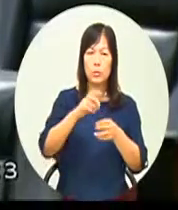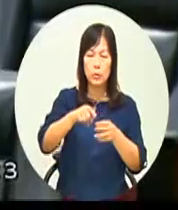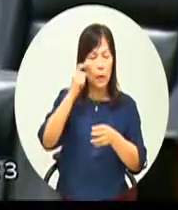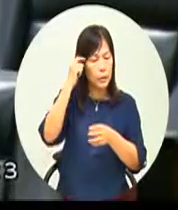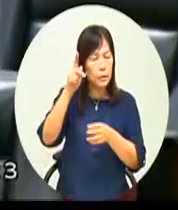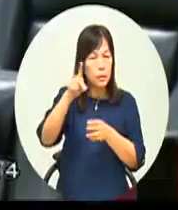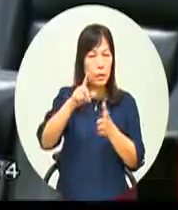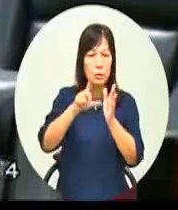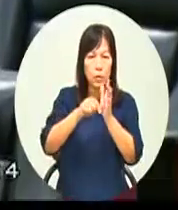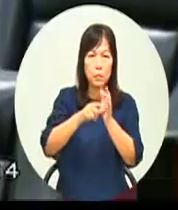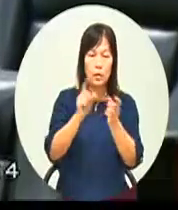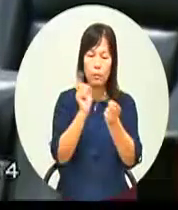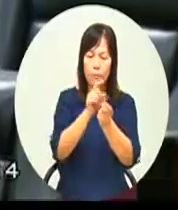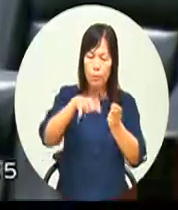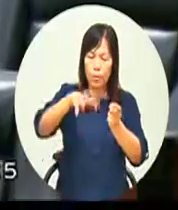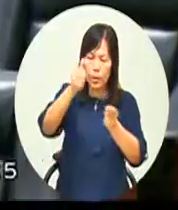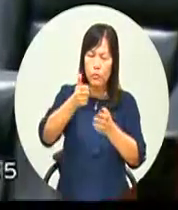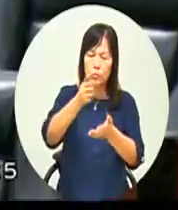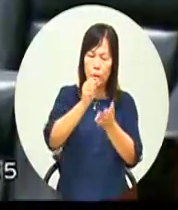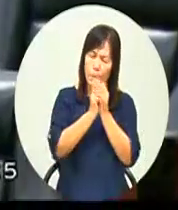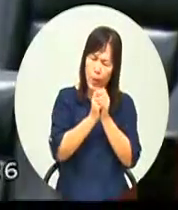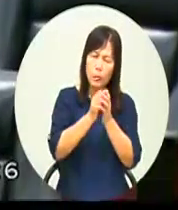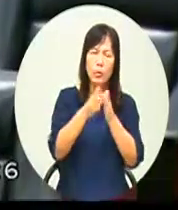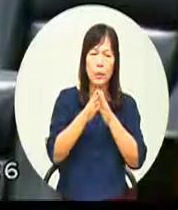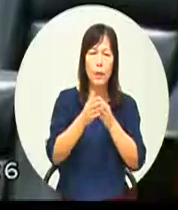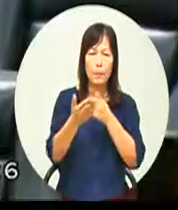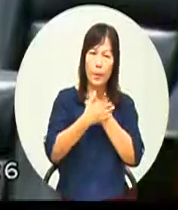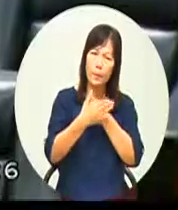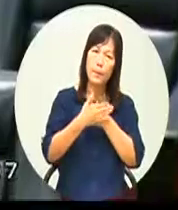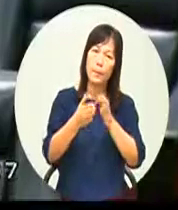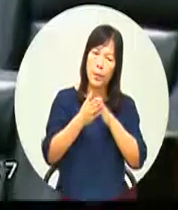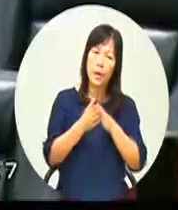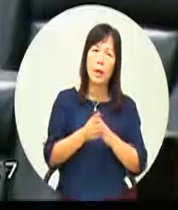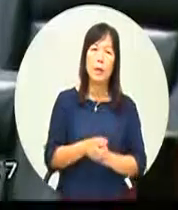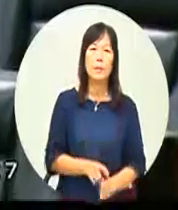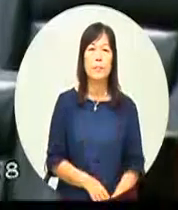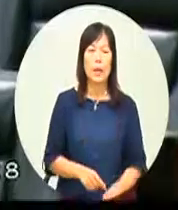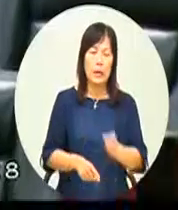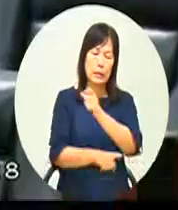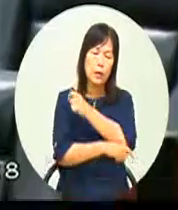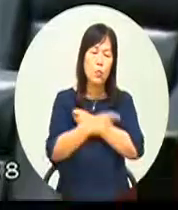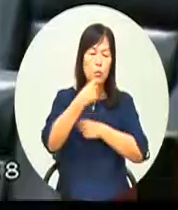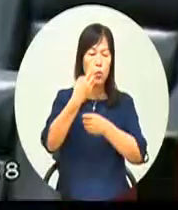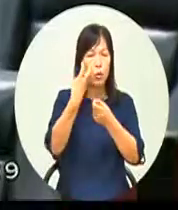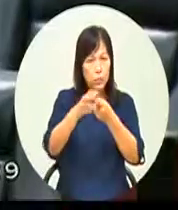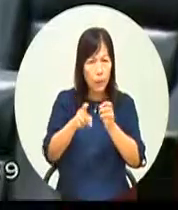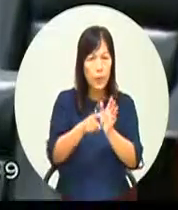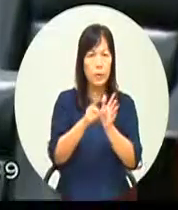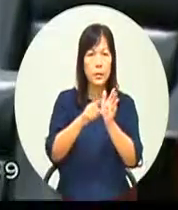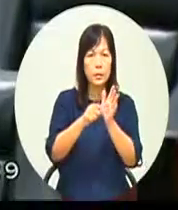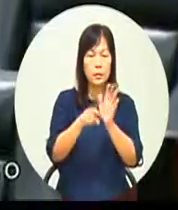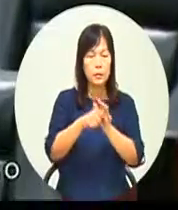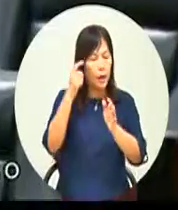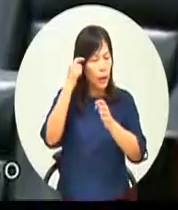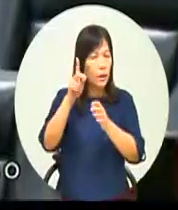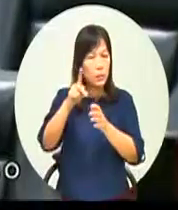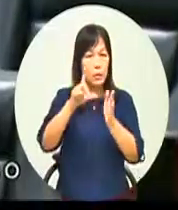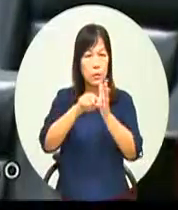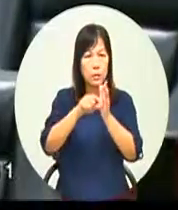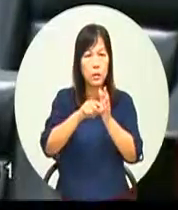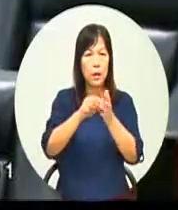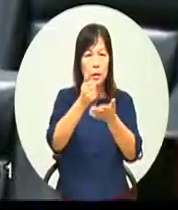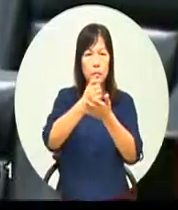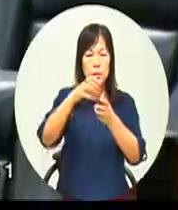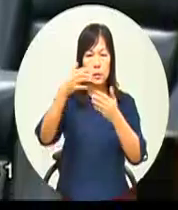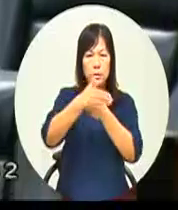会跟局长 来拜托啦。那其实最后还有30秒的时间，其实我想利用这个时间，我想跟请交